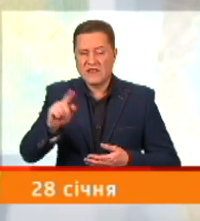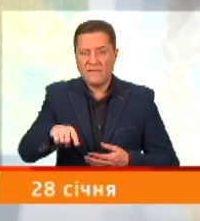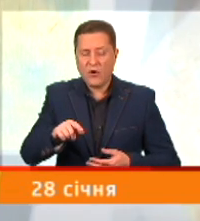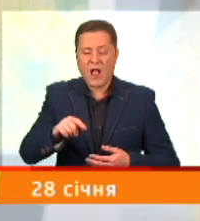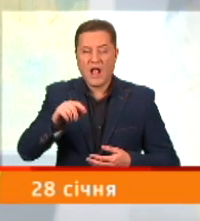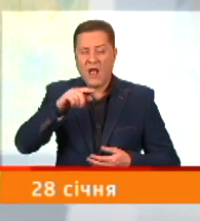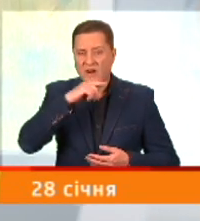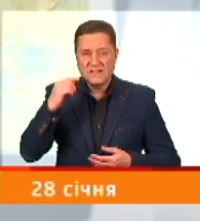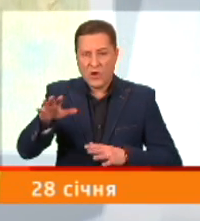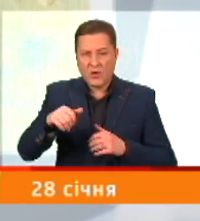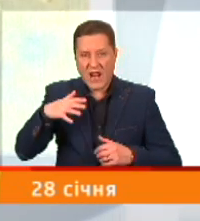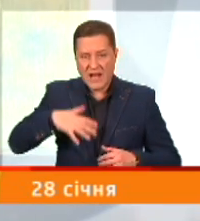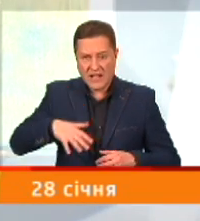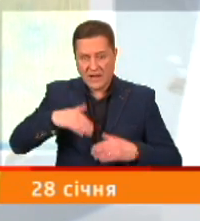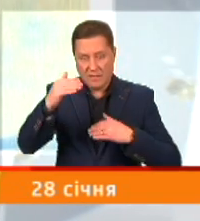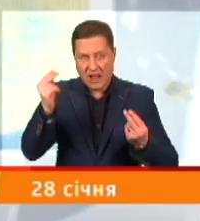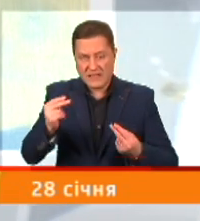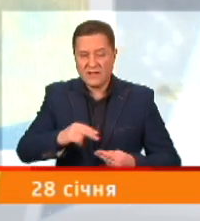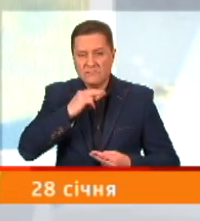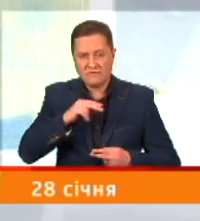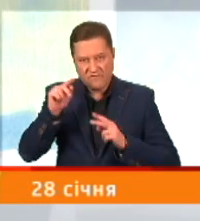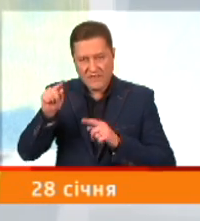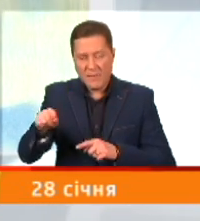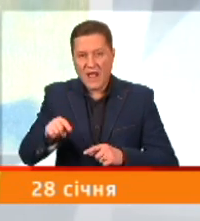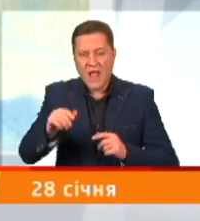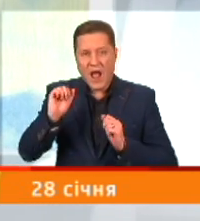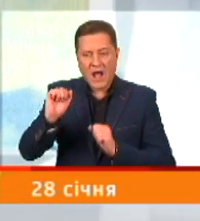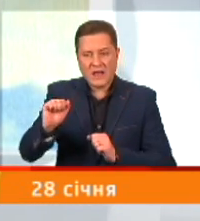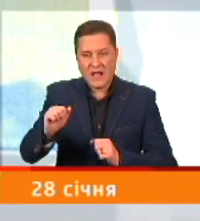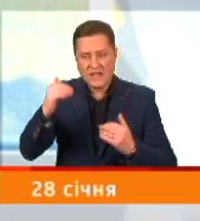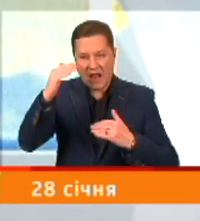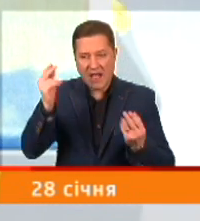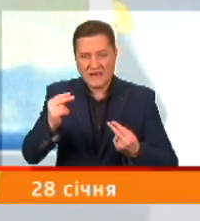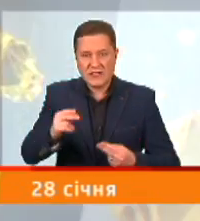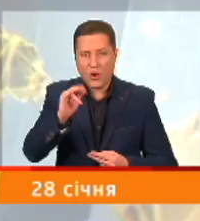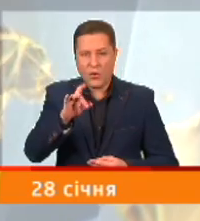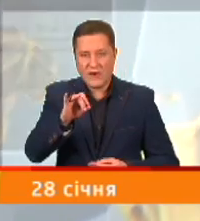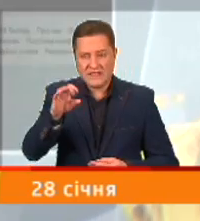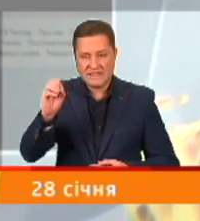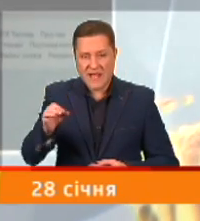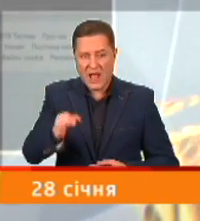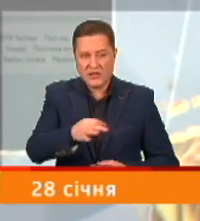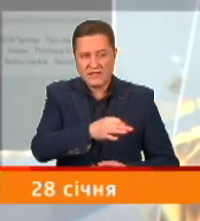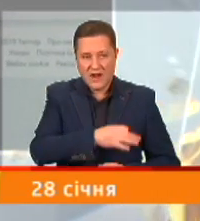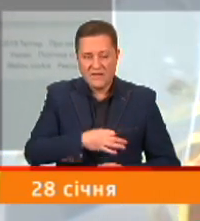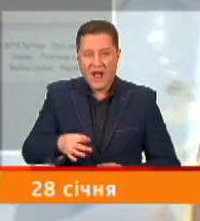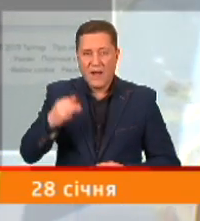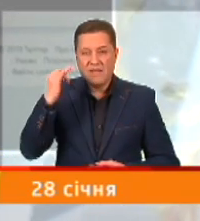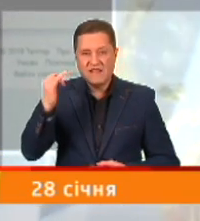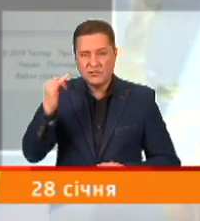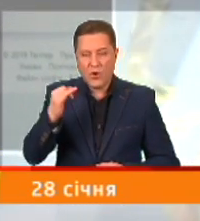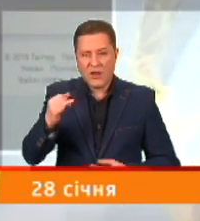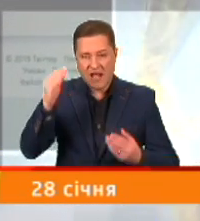картину Куинджи «Крым», стоило бы уделить особое внимание охране картины Верещагина «Курильские острова». История с картиной Куинджи